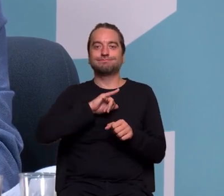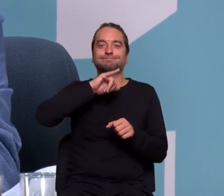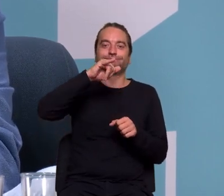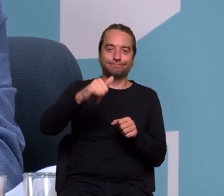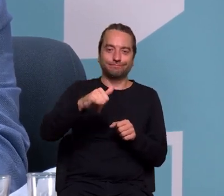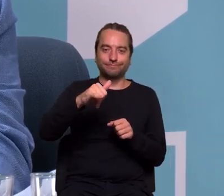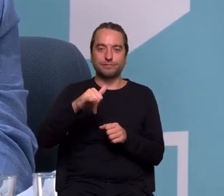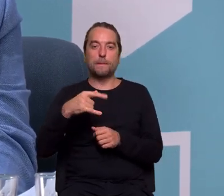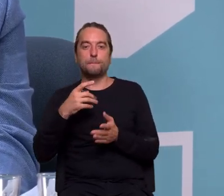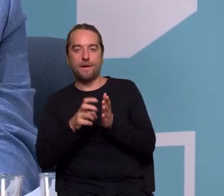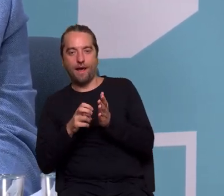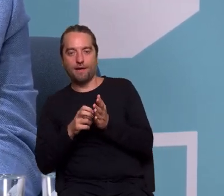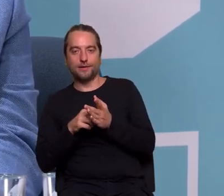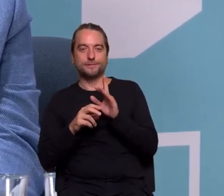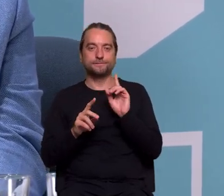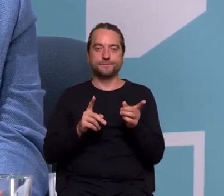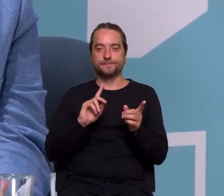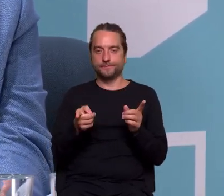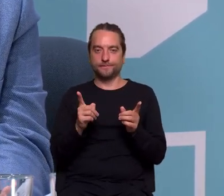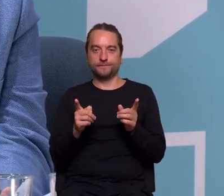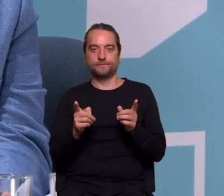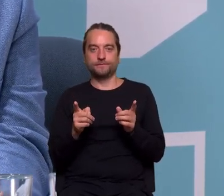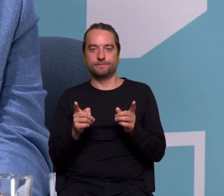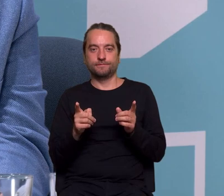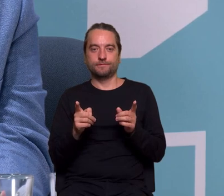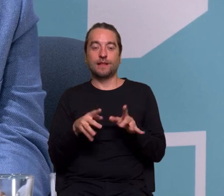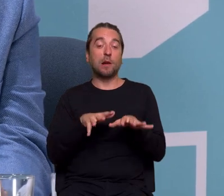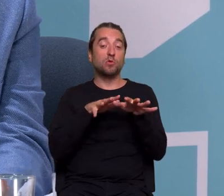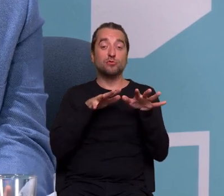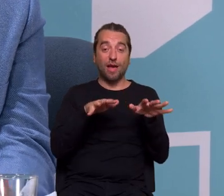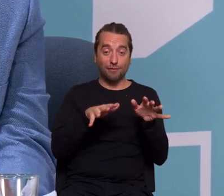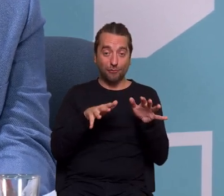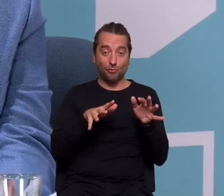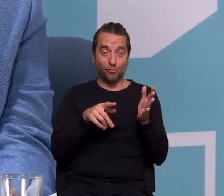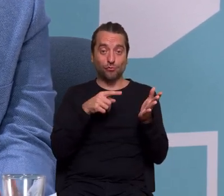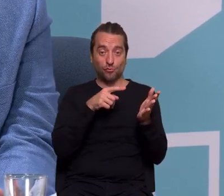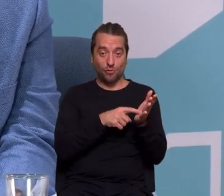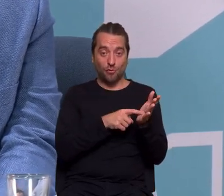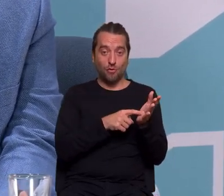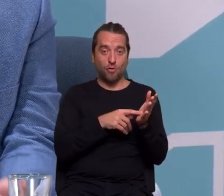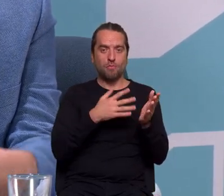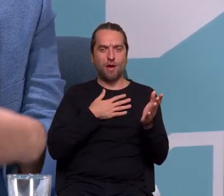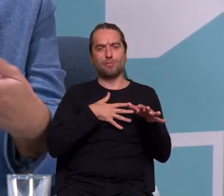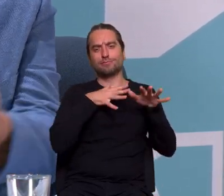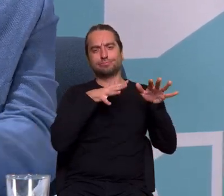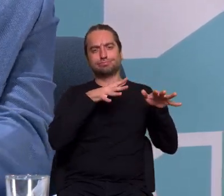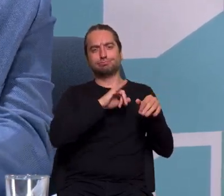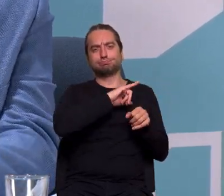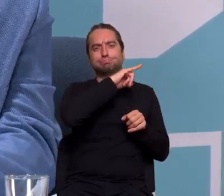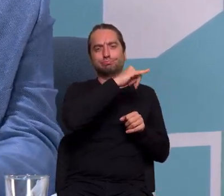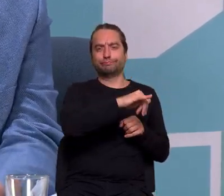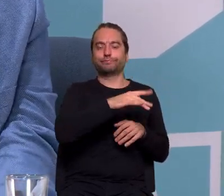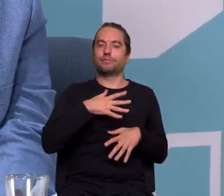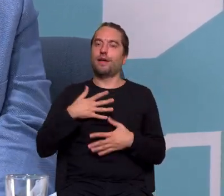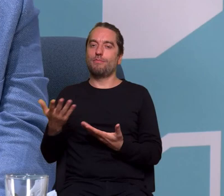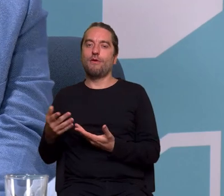To znaczy, że jest albo za dużo czegoś, zostało coś po kimś, albo nie ma